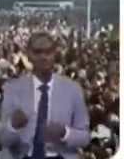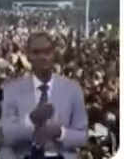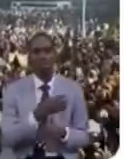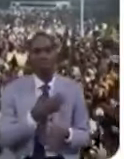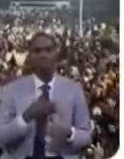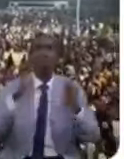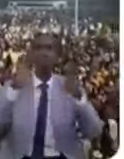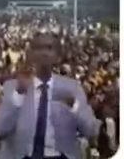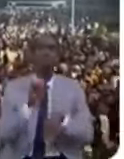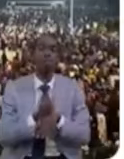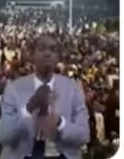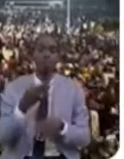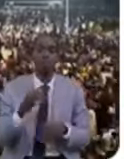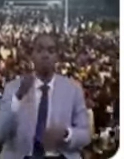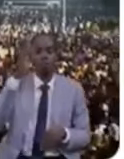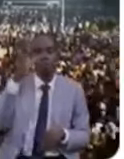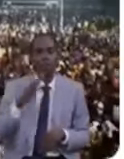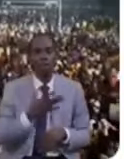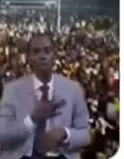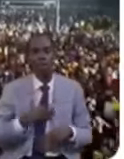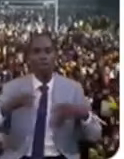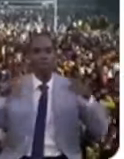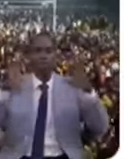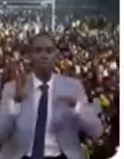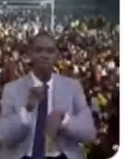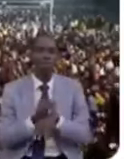la guérison du Seigneur est